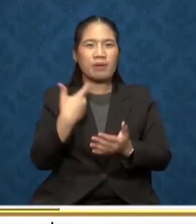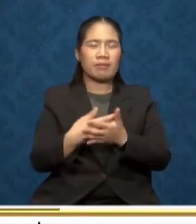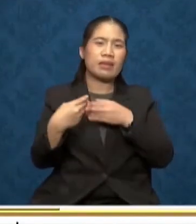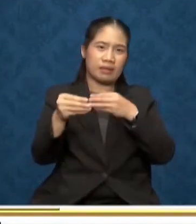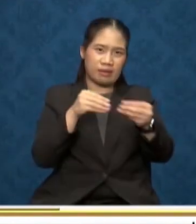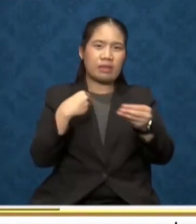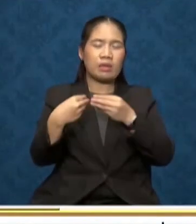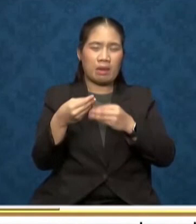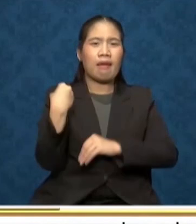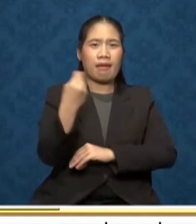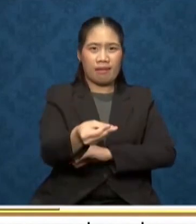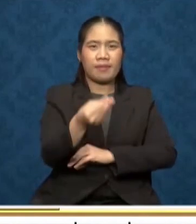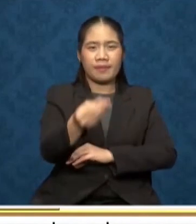นด้วย